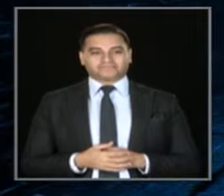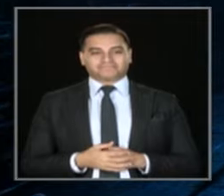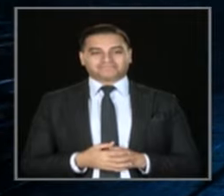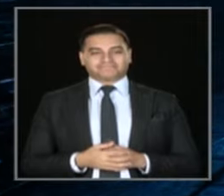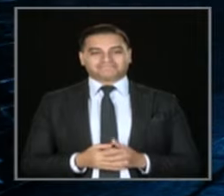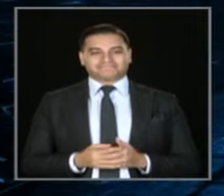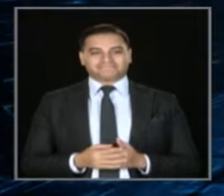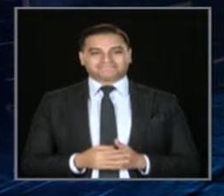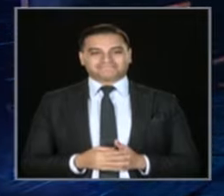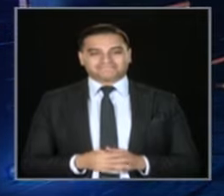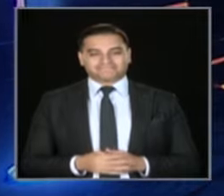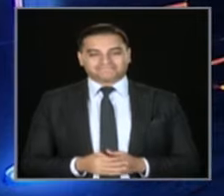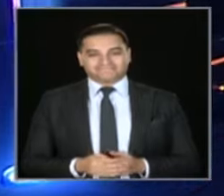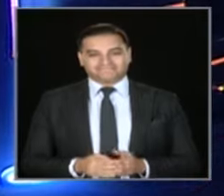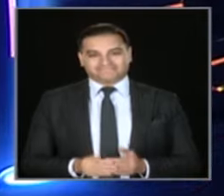سؤال السرعة.